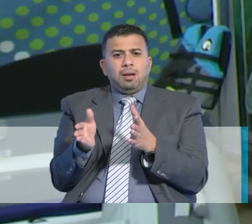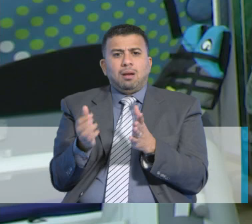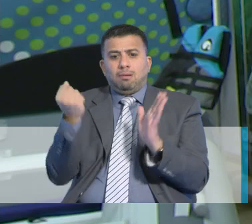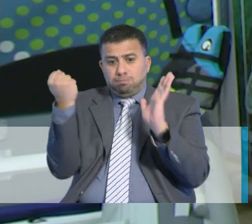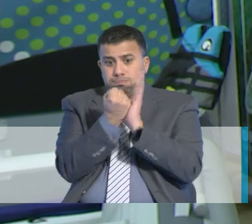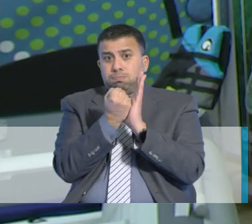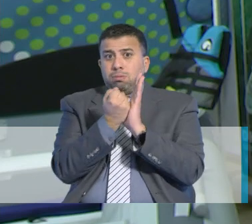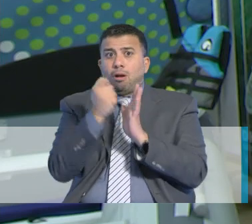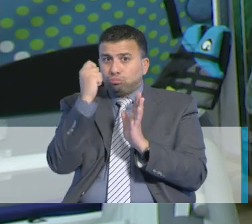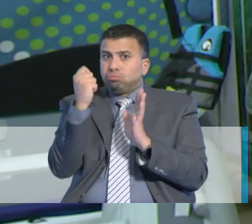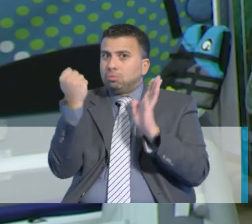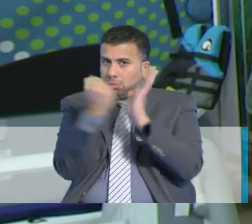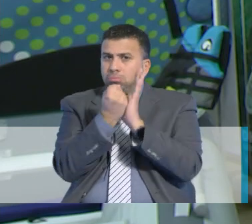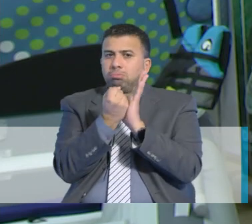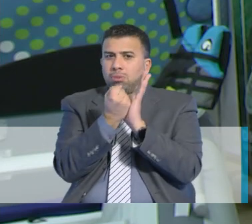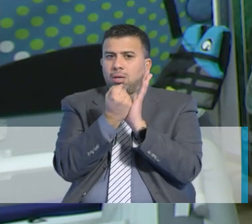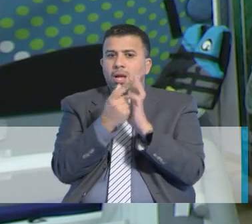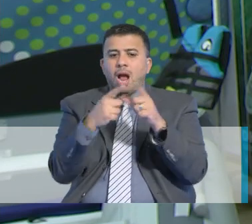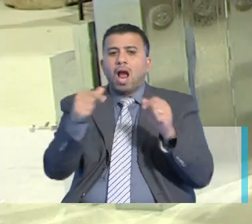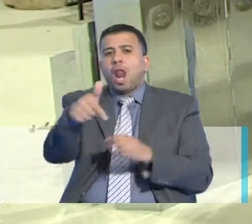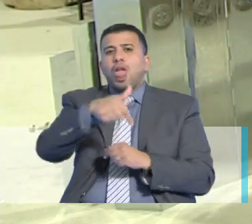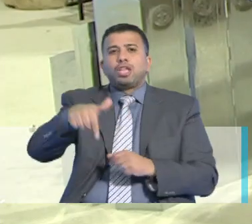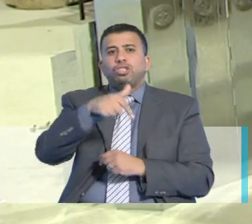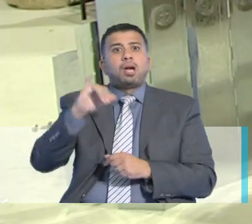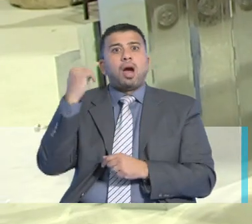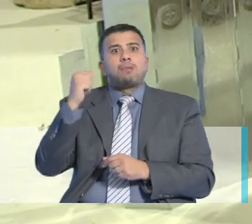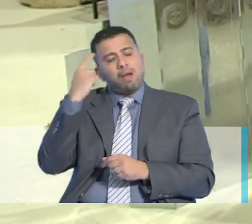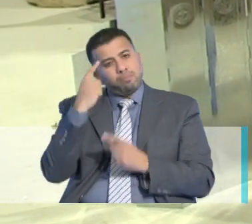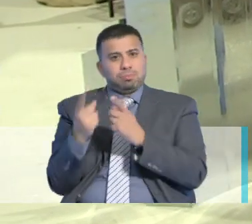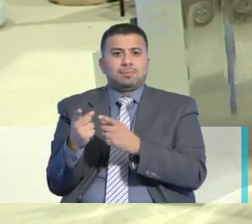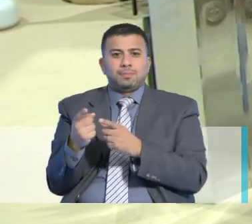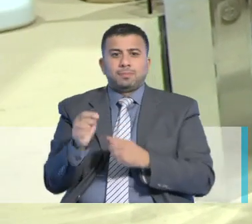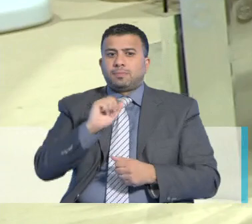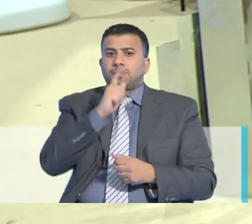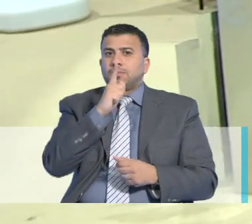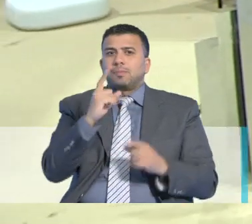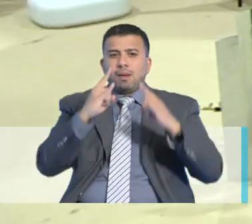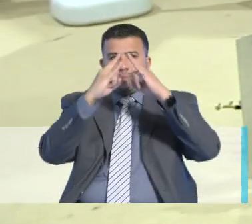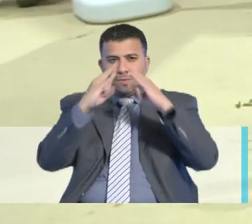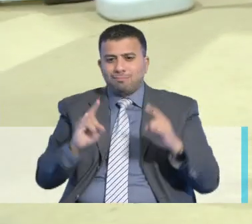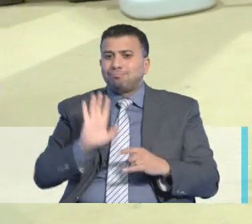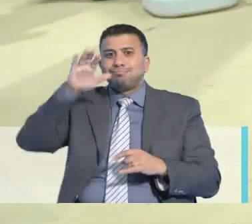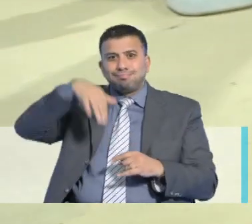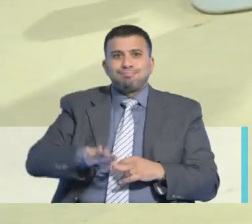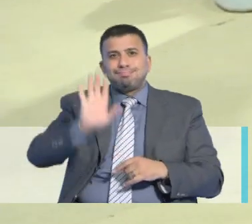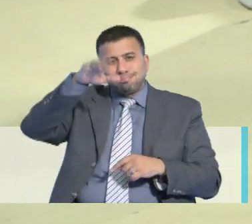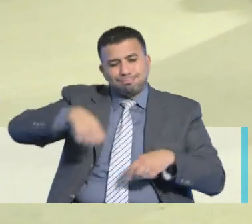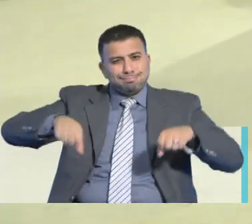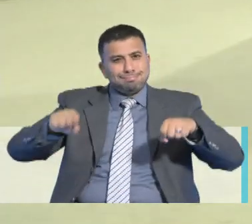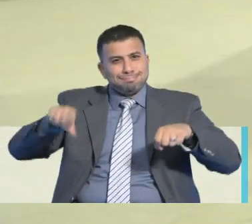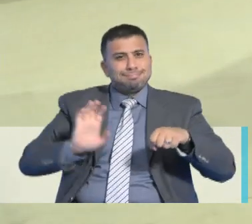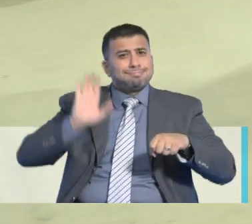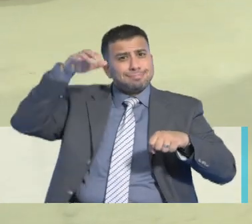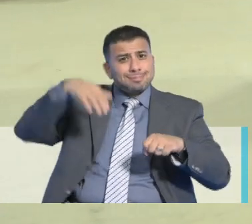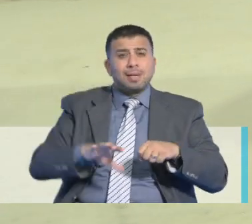وكالات حصرية على الخليج العربي. ويعد معرض التخييم والمغامرات الذي تستمر